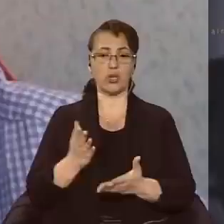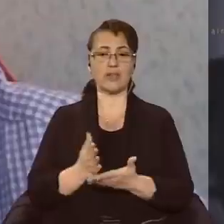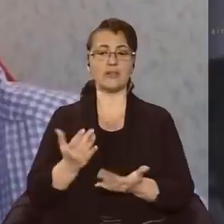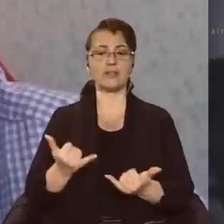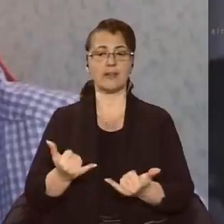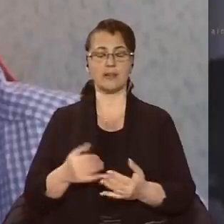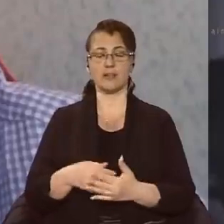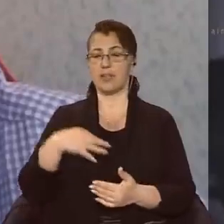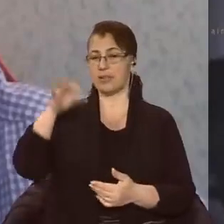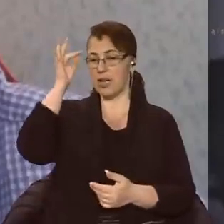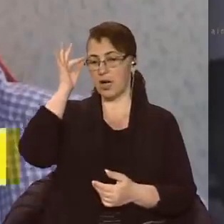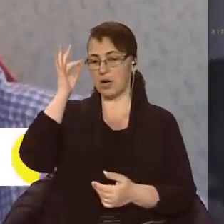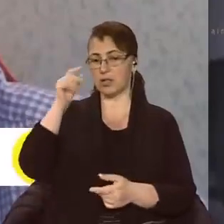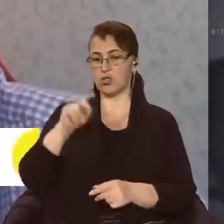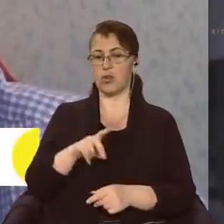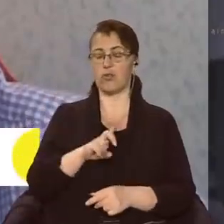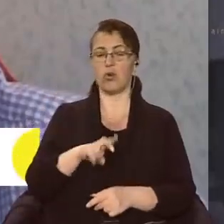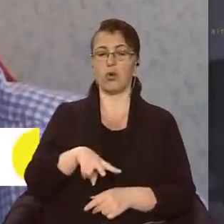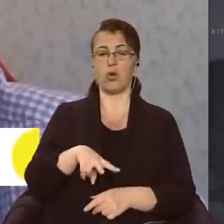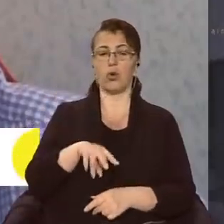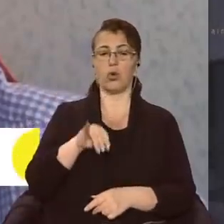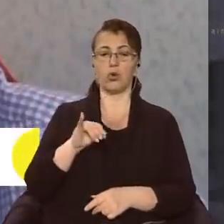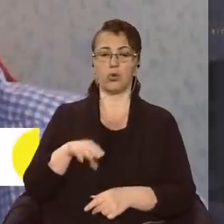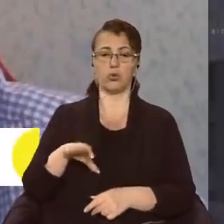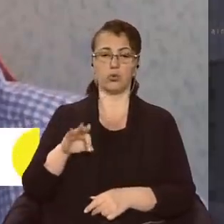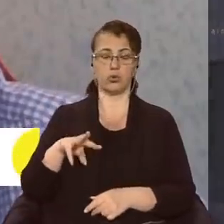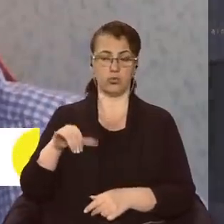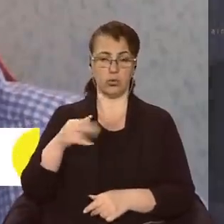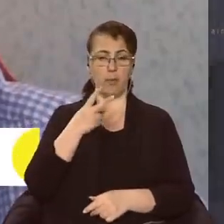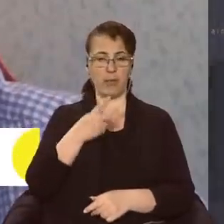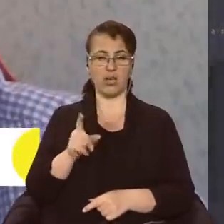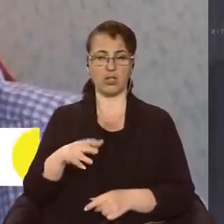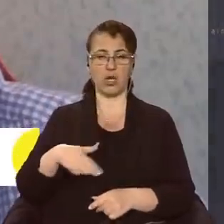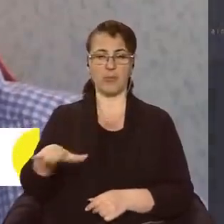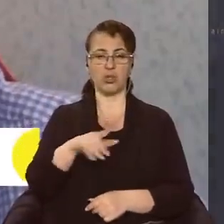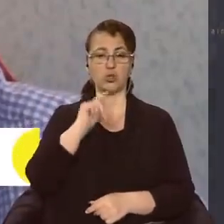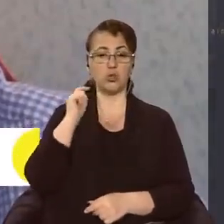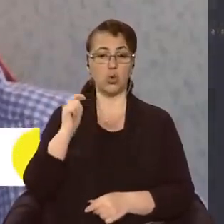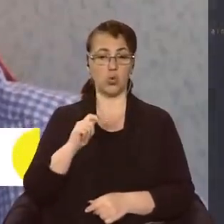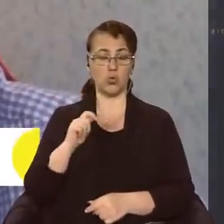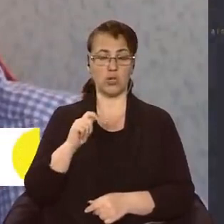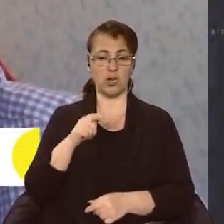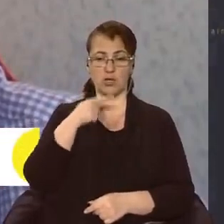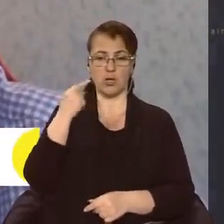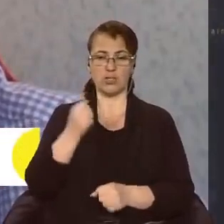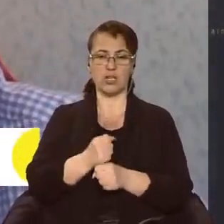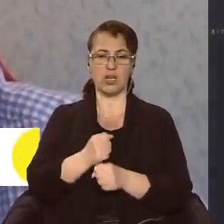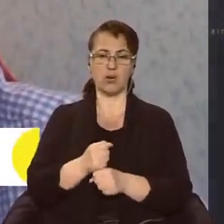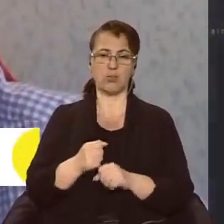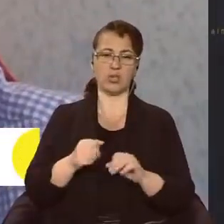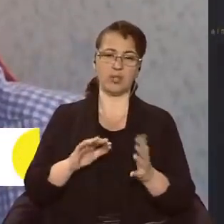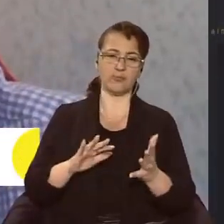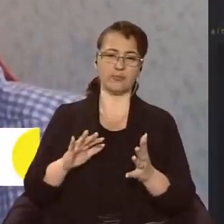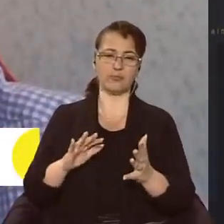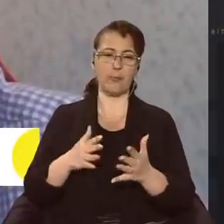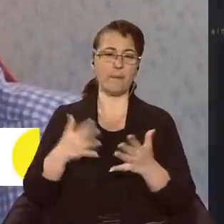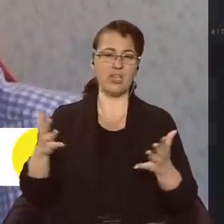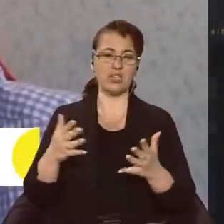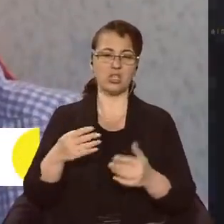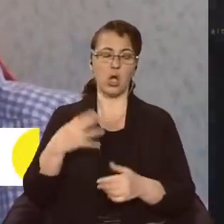Я нагадаю, що у лютому ми бачили, коли по території України вони робили більш ніж 100